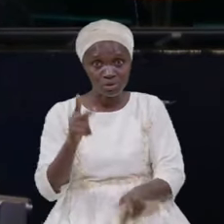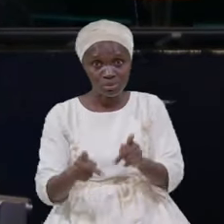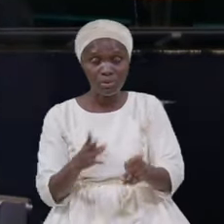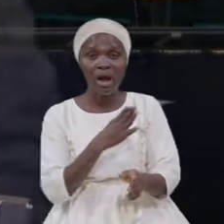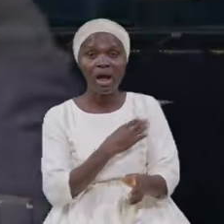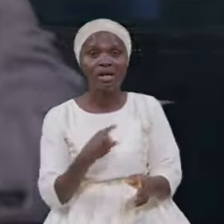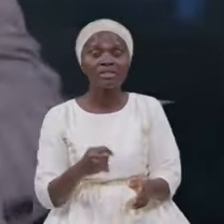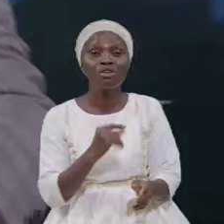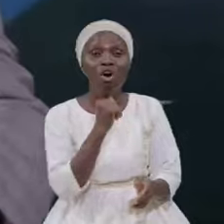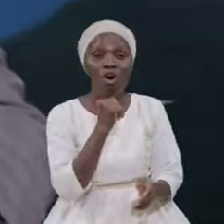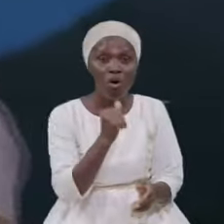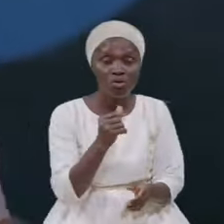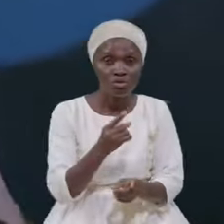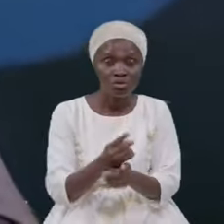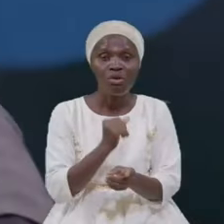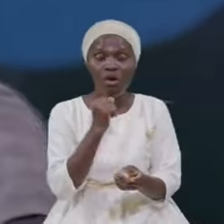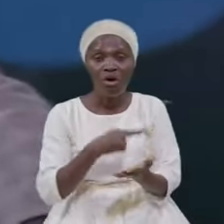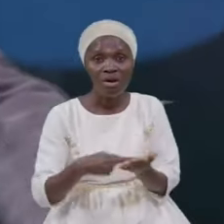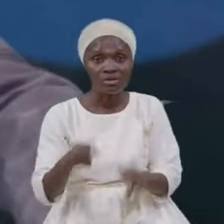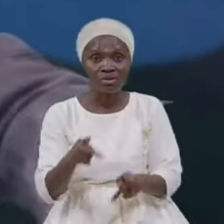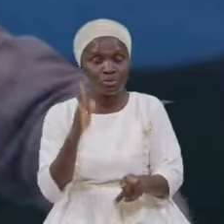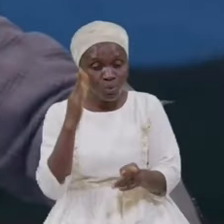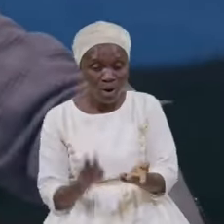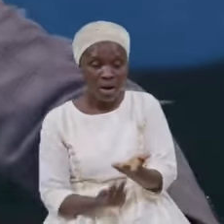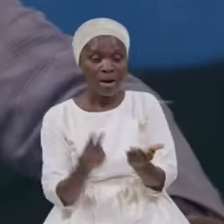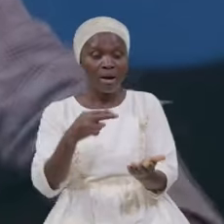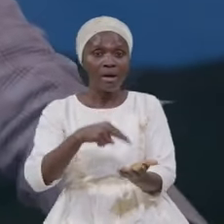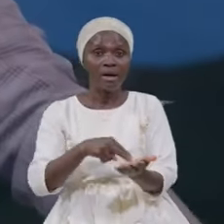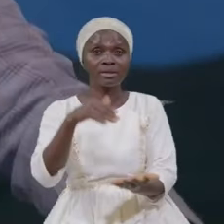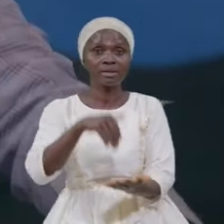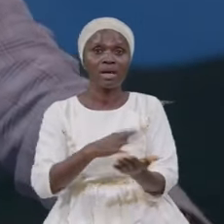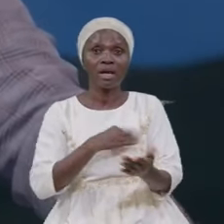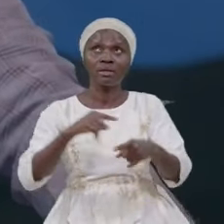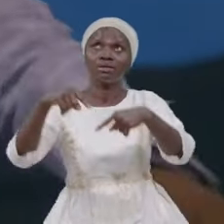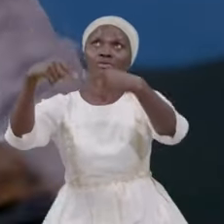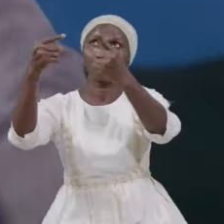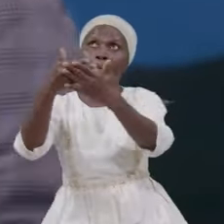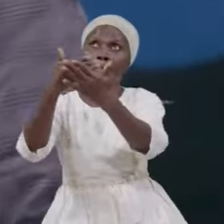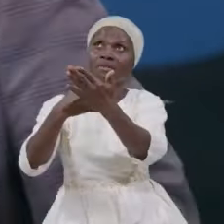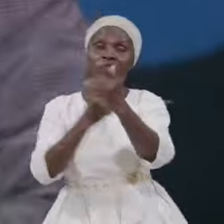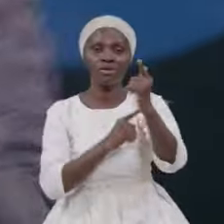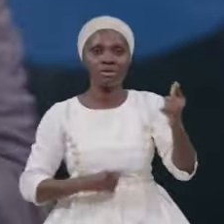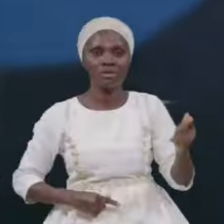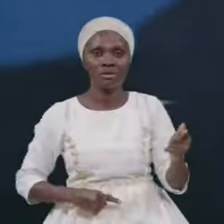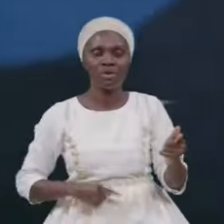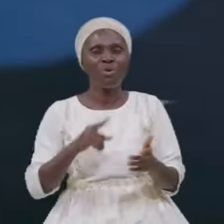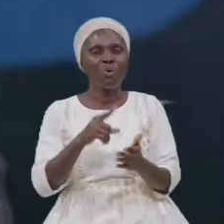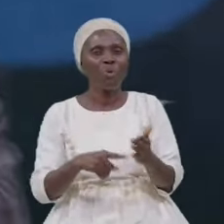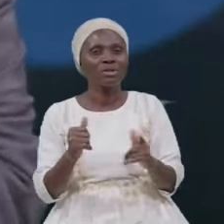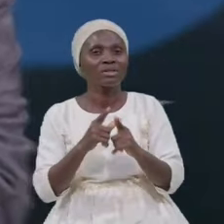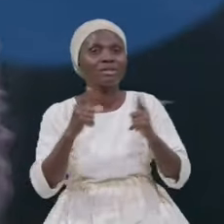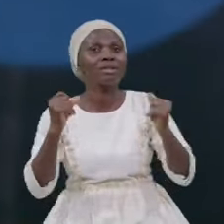et se présenteront devant le Seigneur, quelle grande puissance manifestera-t-il en ce moment? Et comme